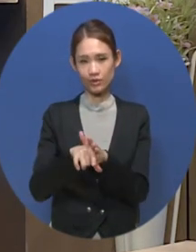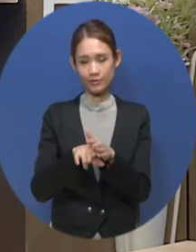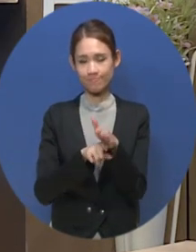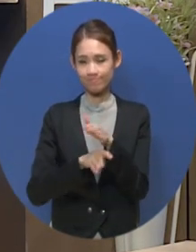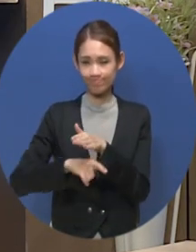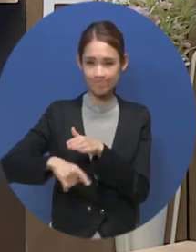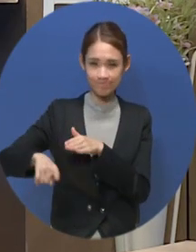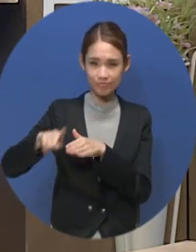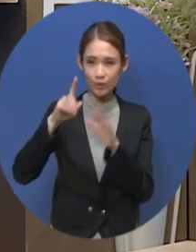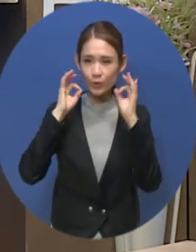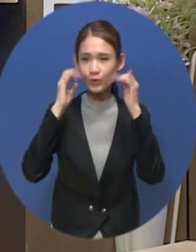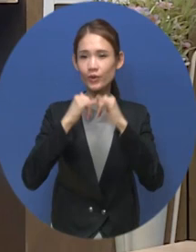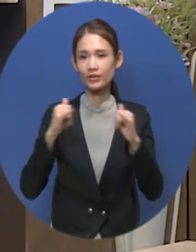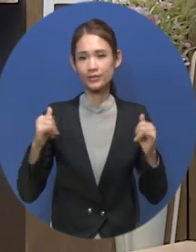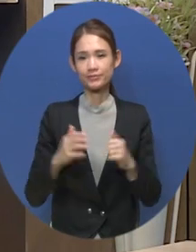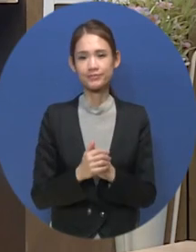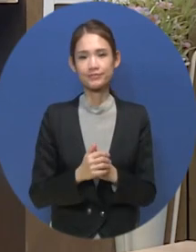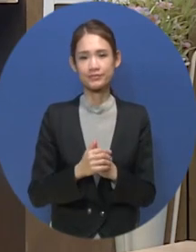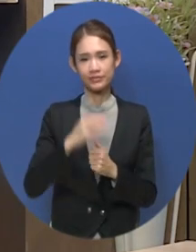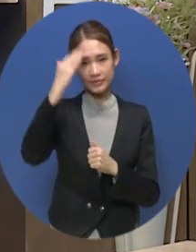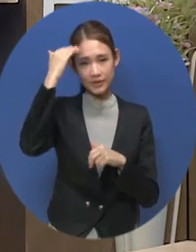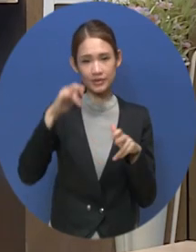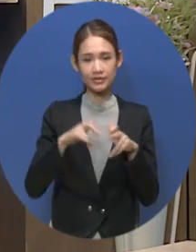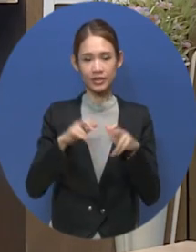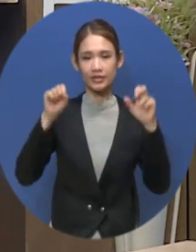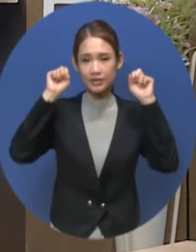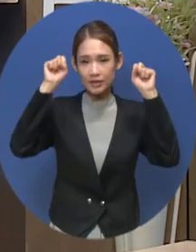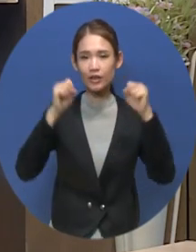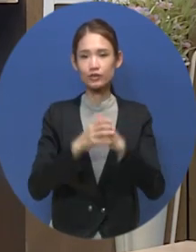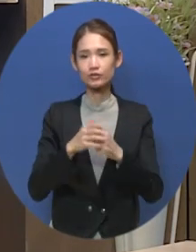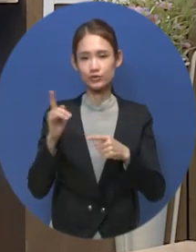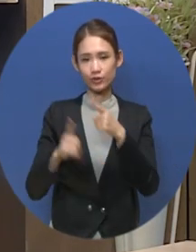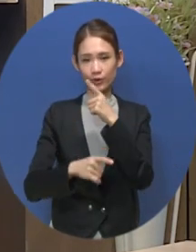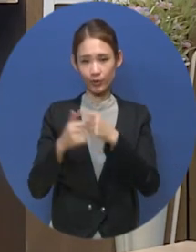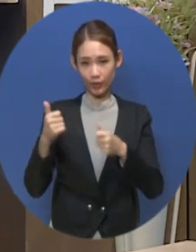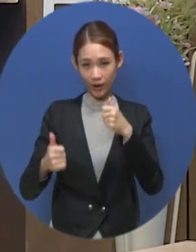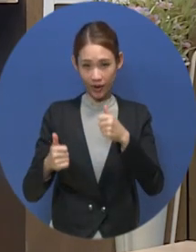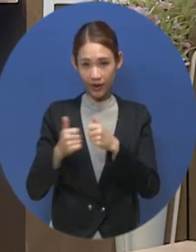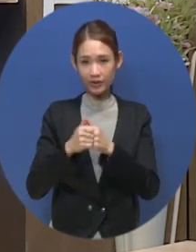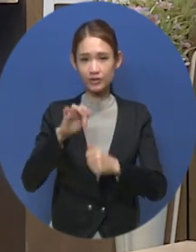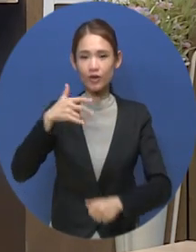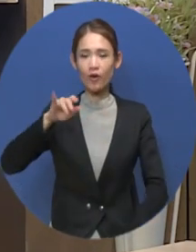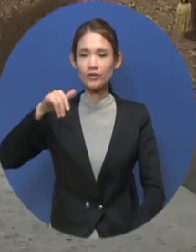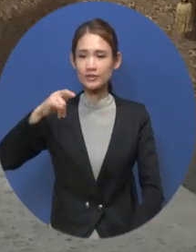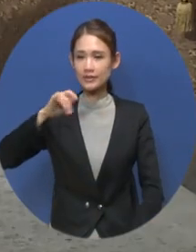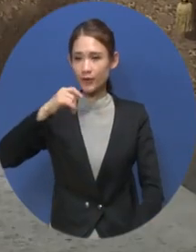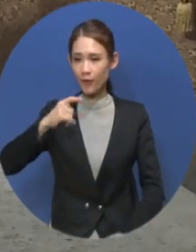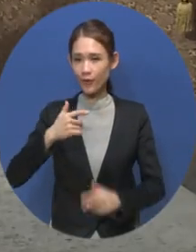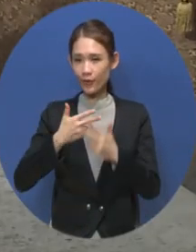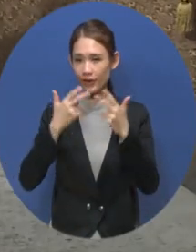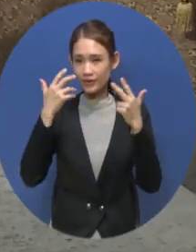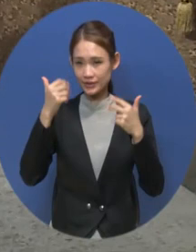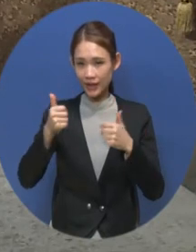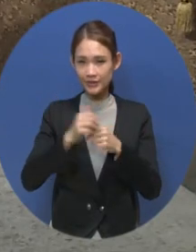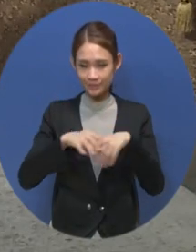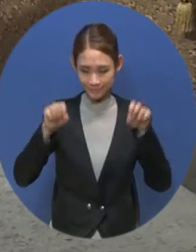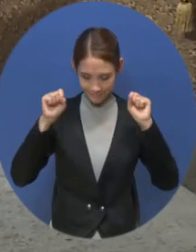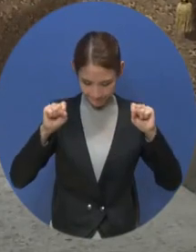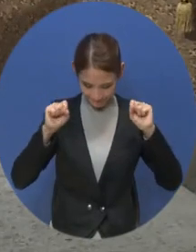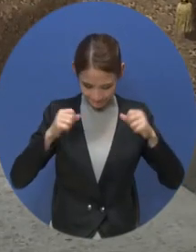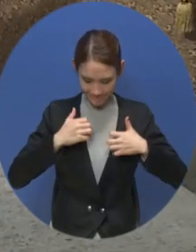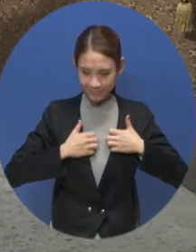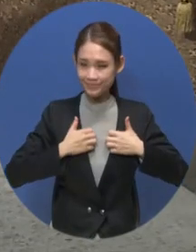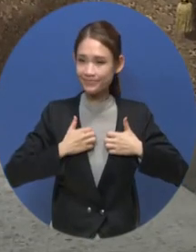앞장서서 노력하는 분을 모셨습니다. 대한장애인체육회 정진환 회장님과 함께 이야기 나눠보겠습니다. 회장님 반갑습니다. 네, 안녕하세요.